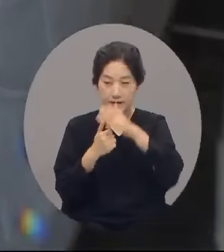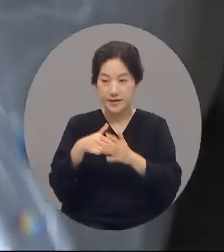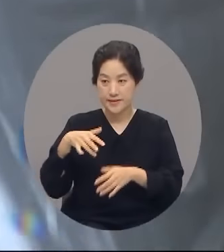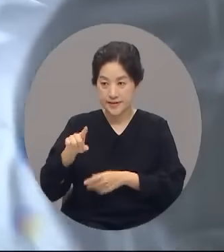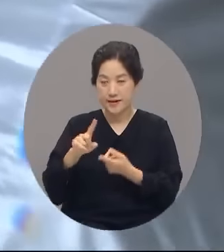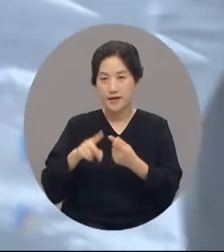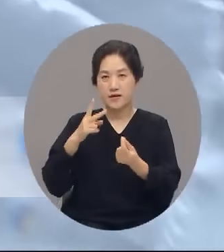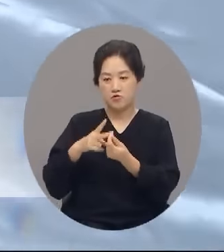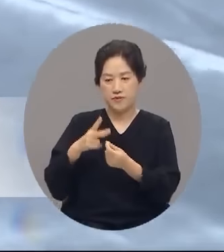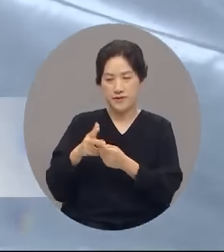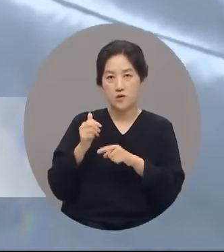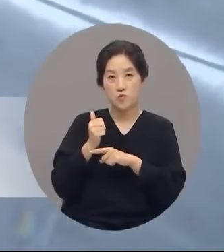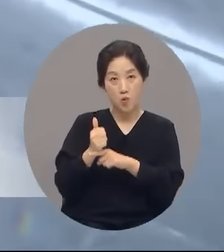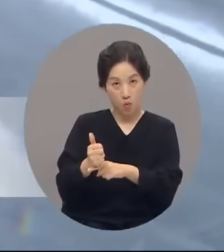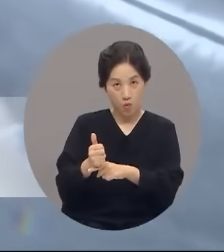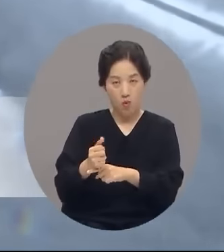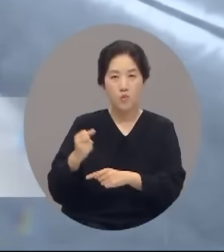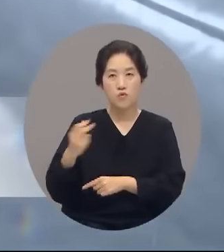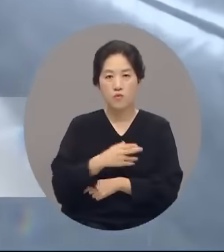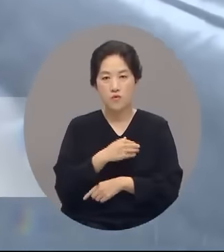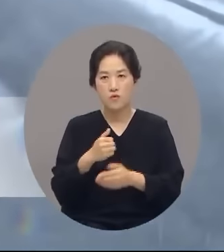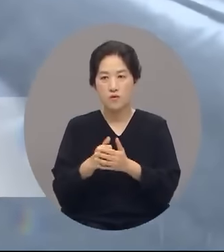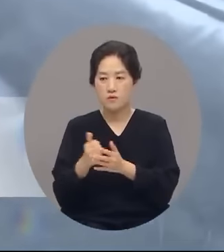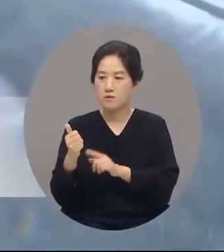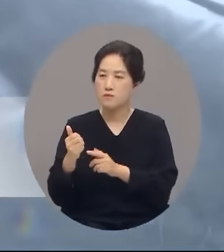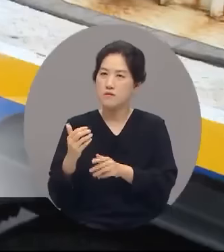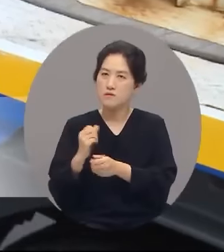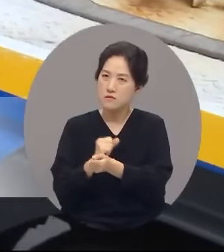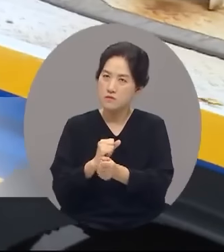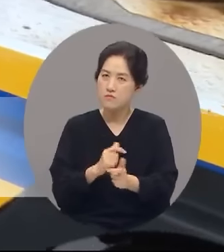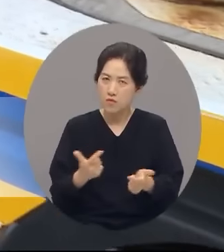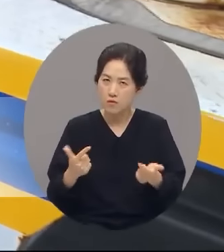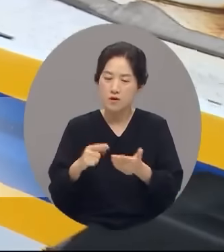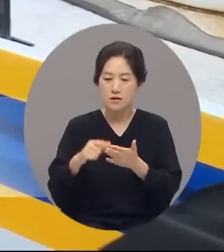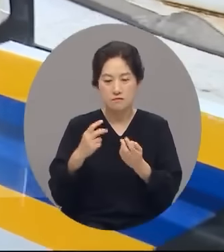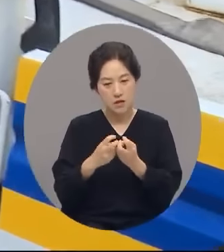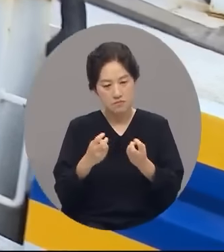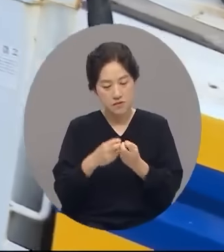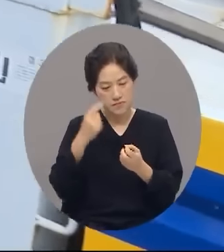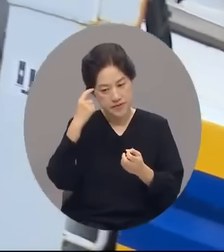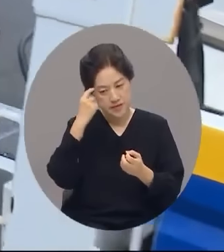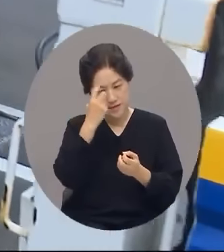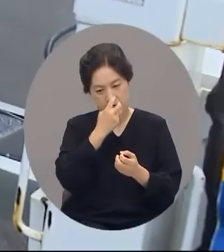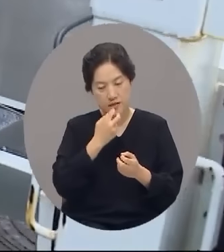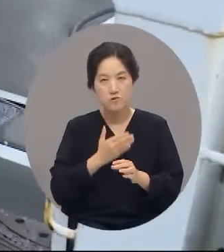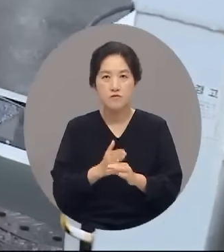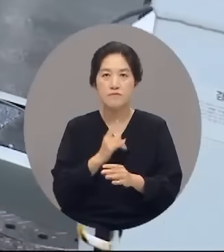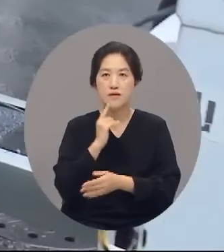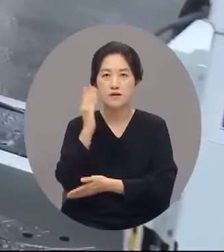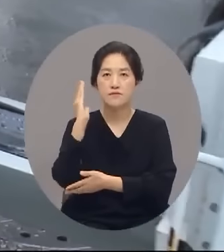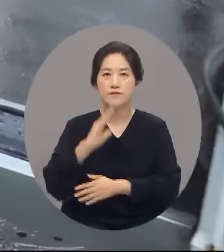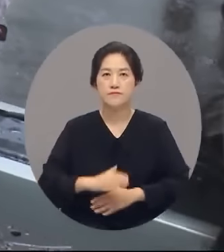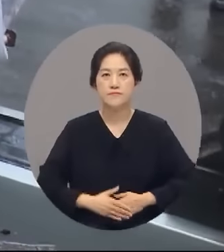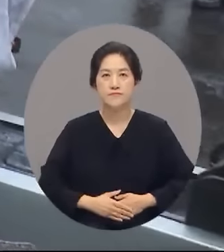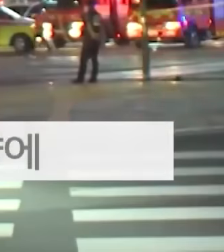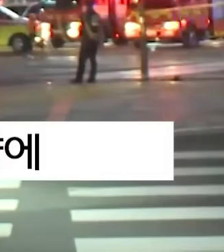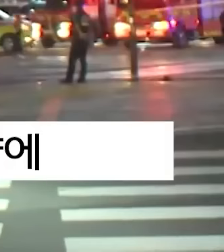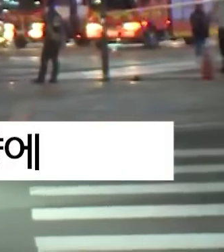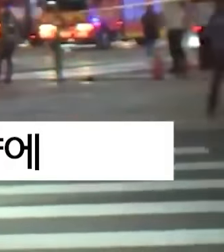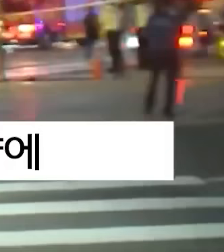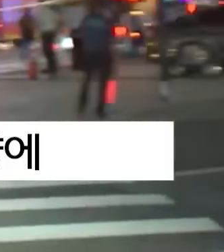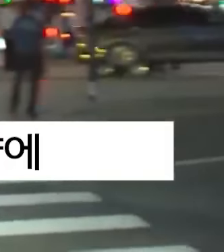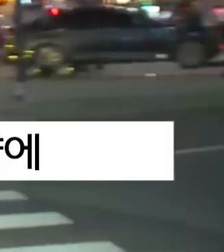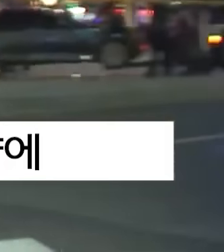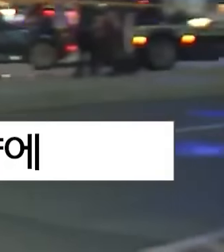씨에 대한 2차 조사를 진행하는 한편 피의자 신병 처리 방향을 검토하고 있다고 밝혔습니다. MBC 뉴스 재은유입니다.